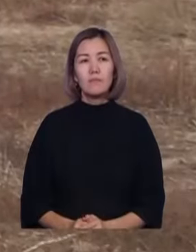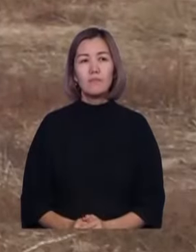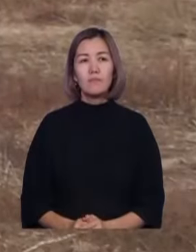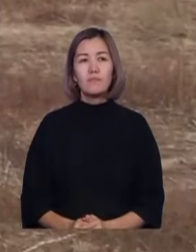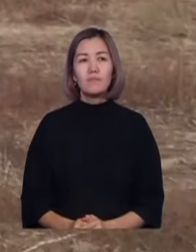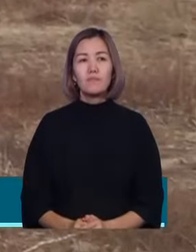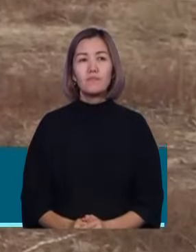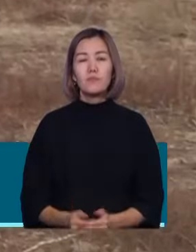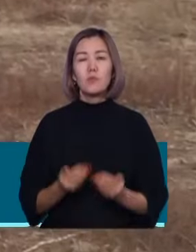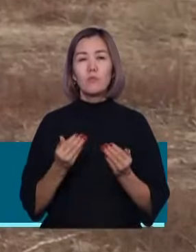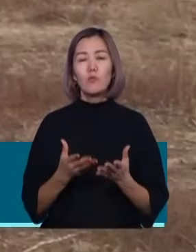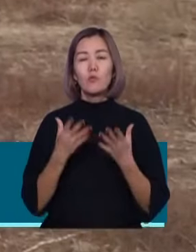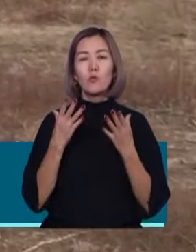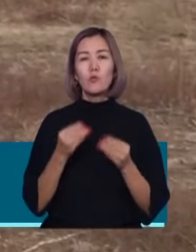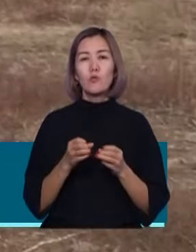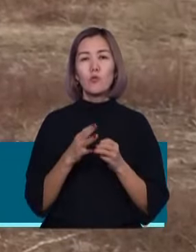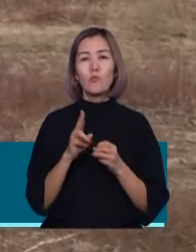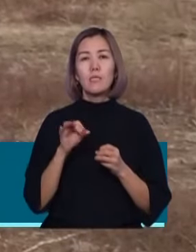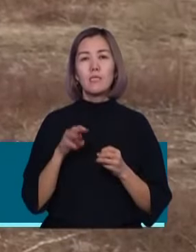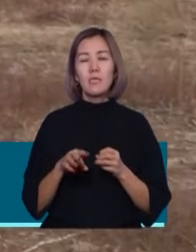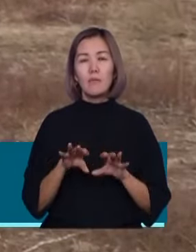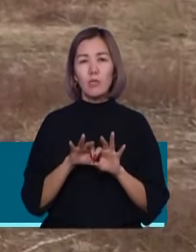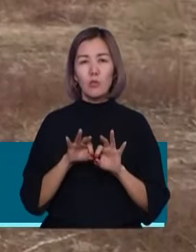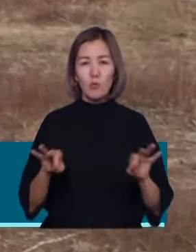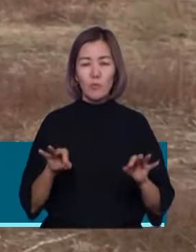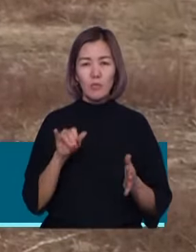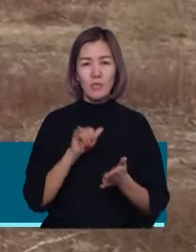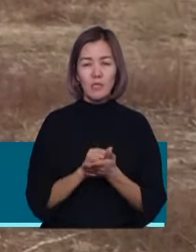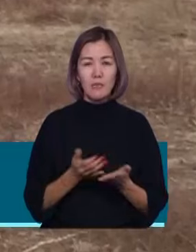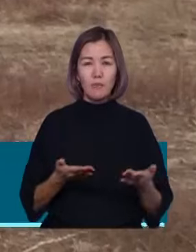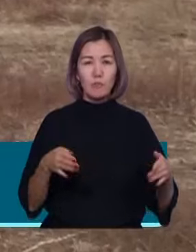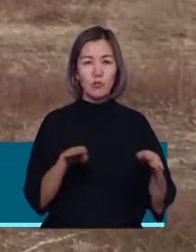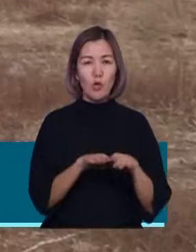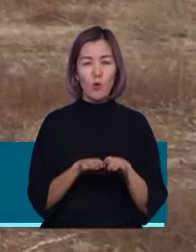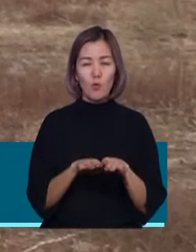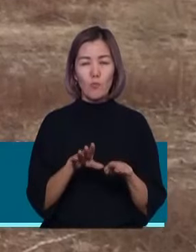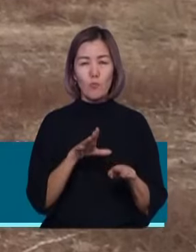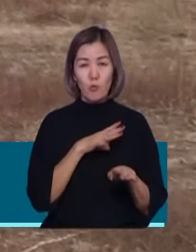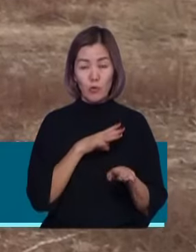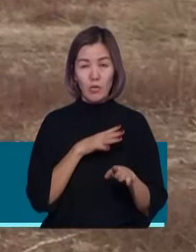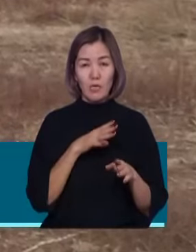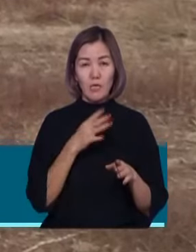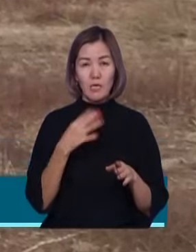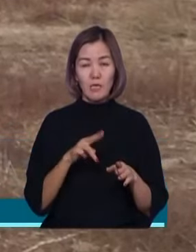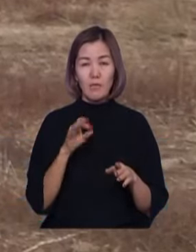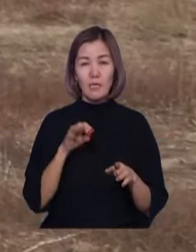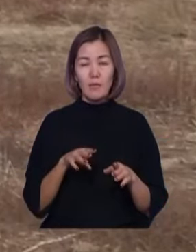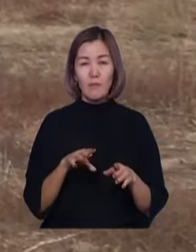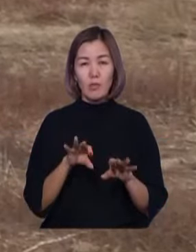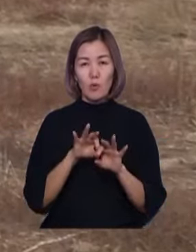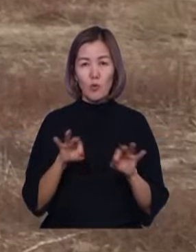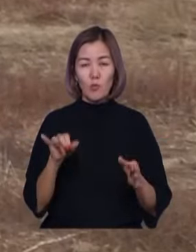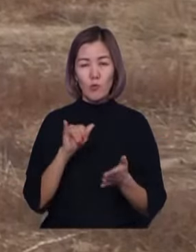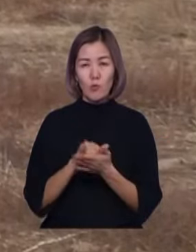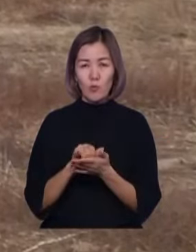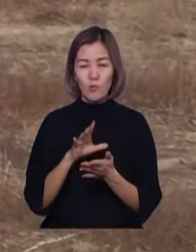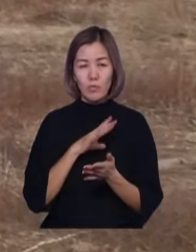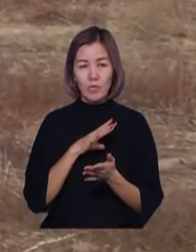жұмылдырмақ. Бүгінде 15 шақырымына құбырларды төсеп, оны жауып болдық. Қазір 40-шы шақырымында құбырларды қойып